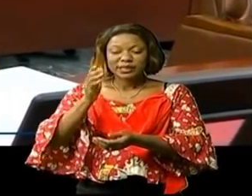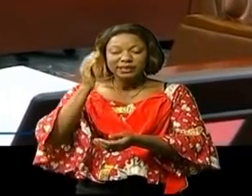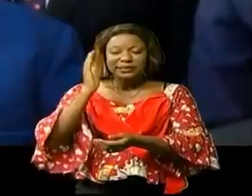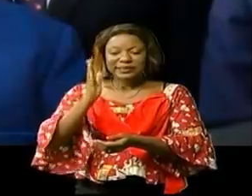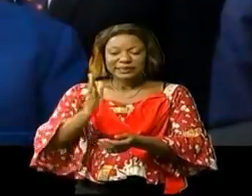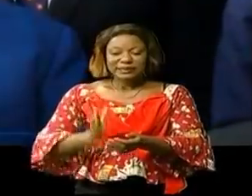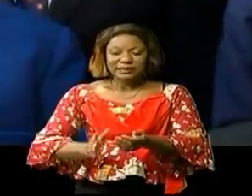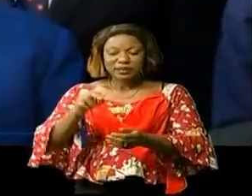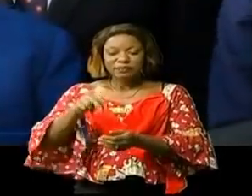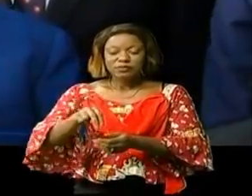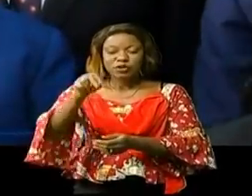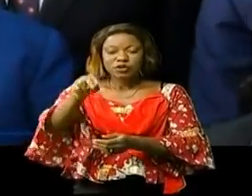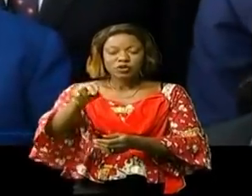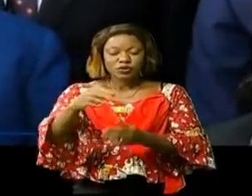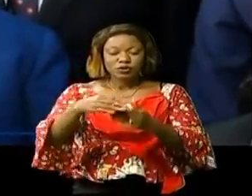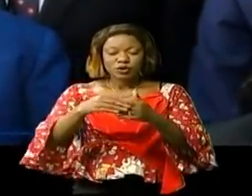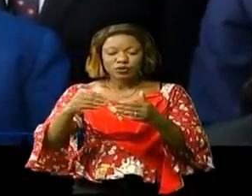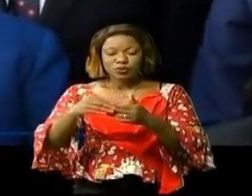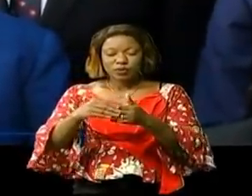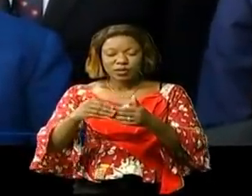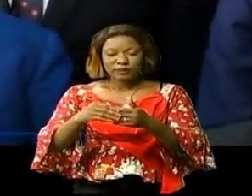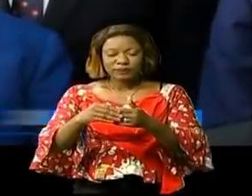américains.